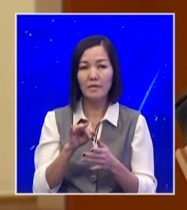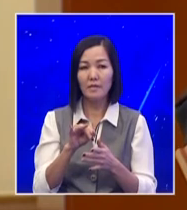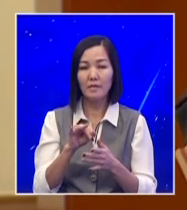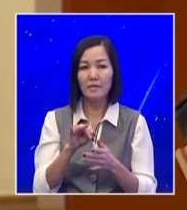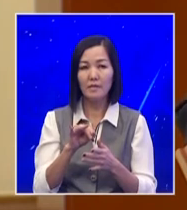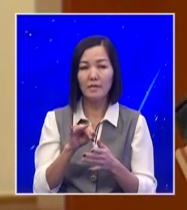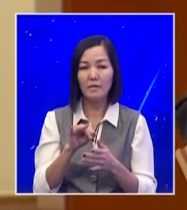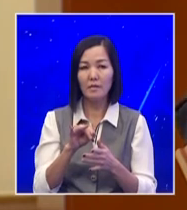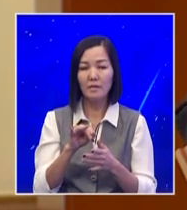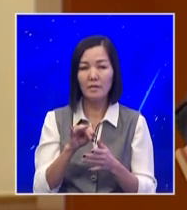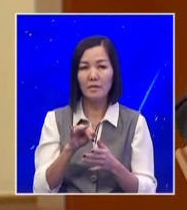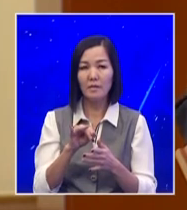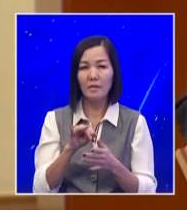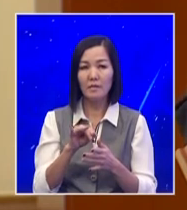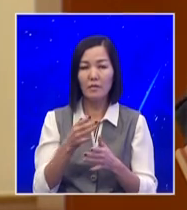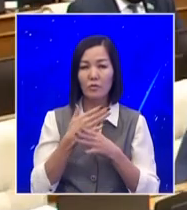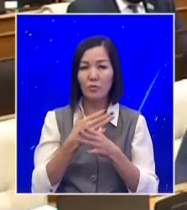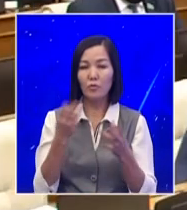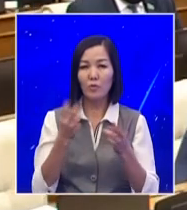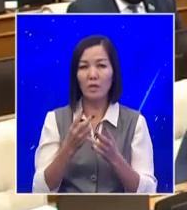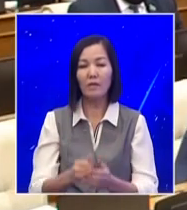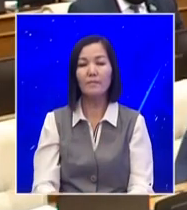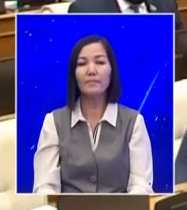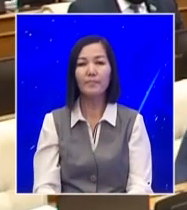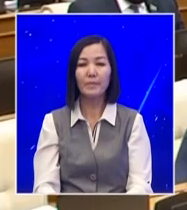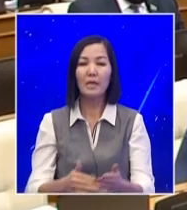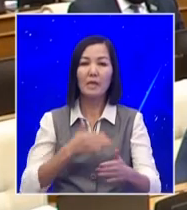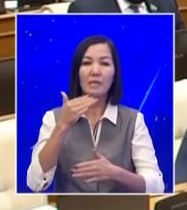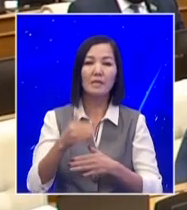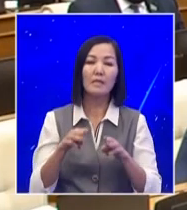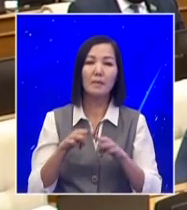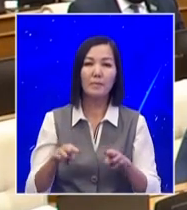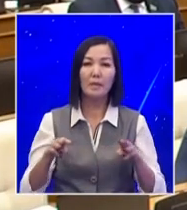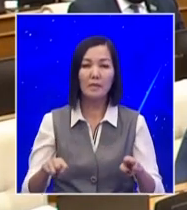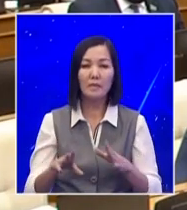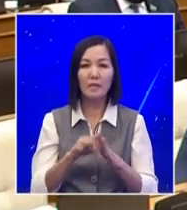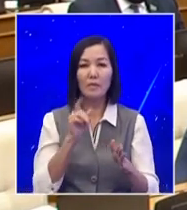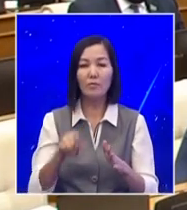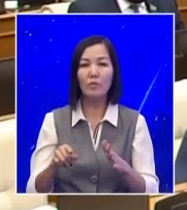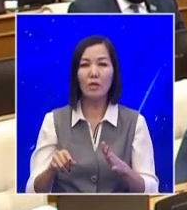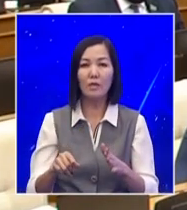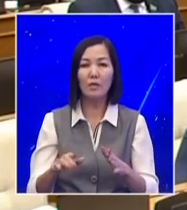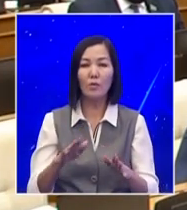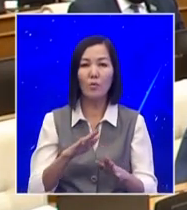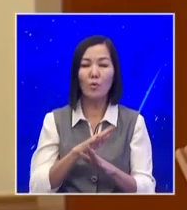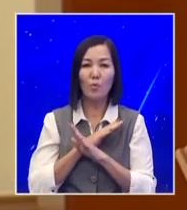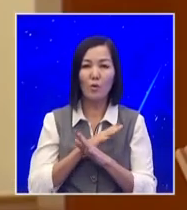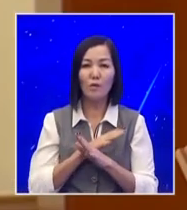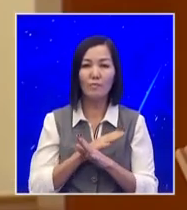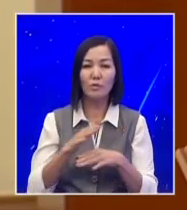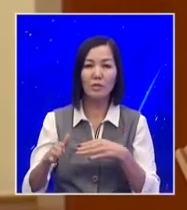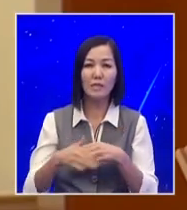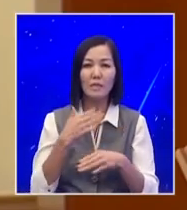ғылымдарға ең біріншіден сүйену керек. Осыдан кейін сыртқы істер министрі депутаттарға өлім жазасының күшін жою туралы құжатты